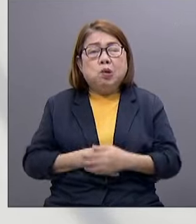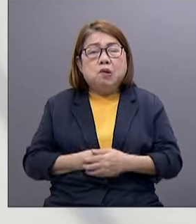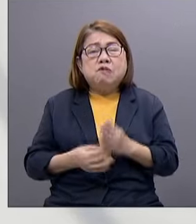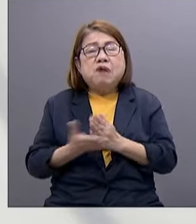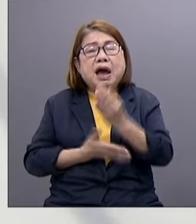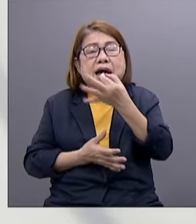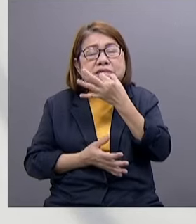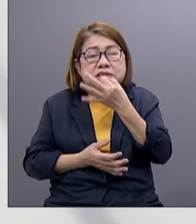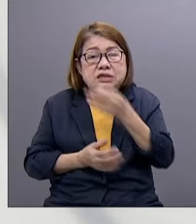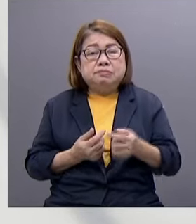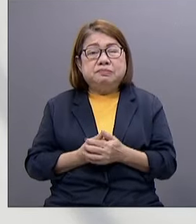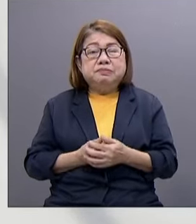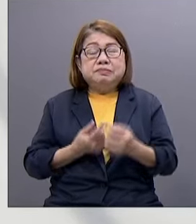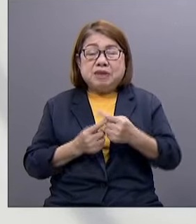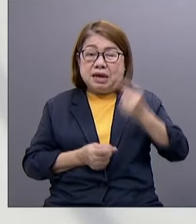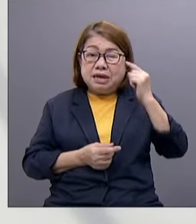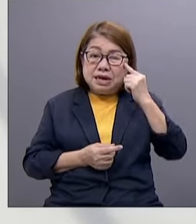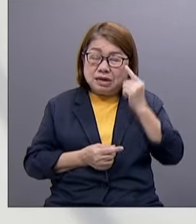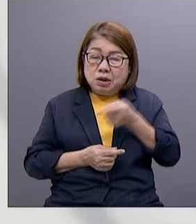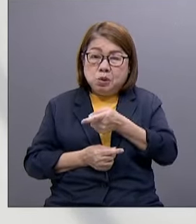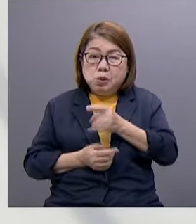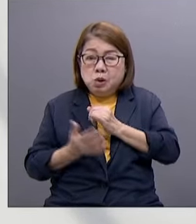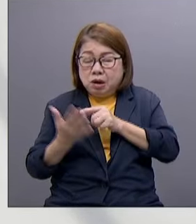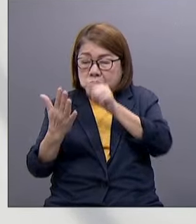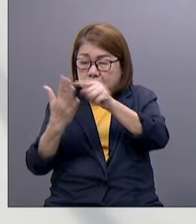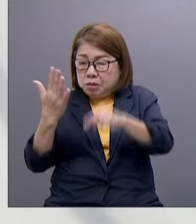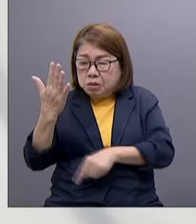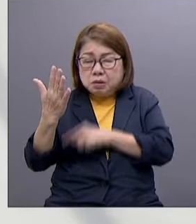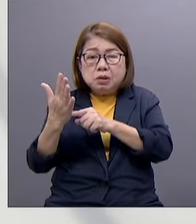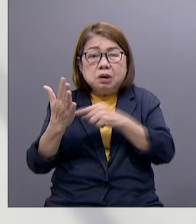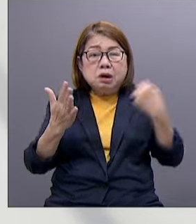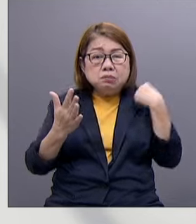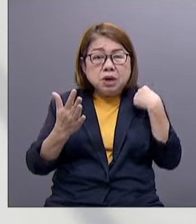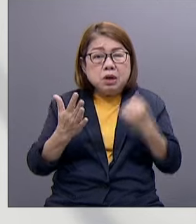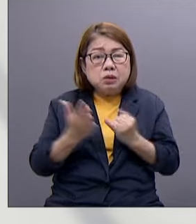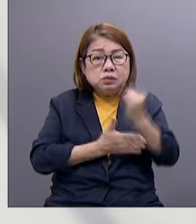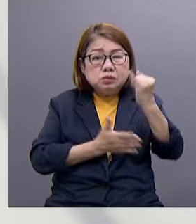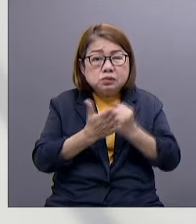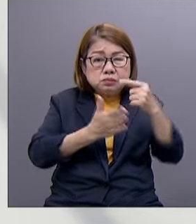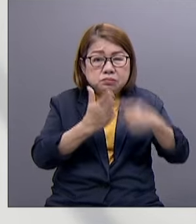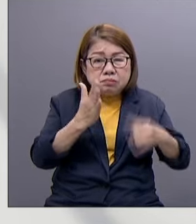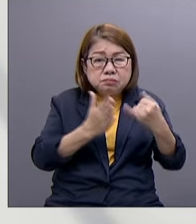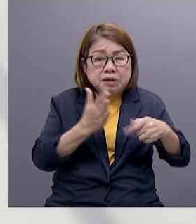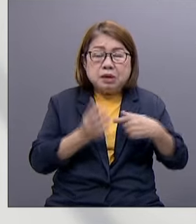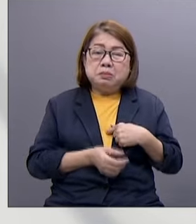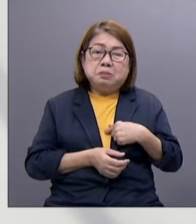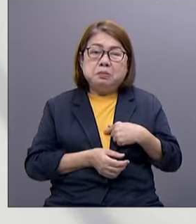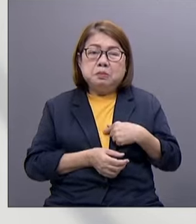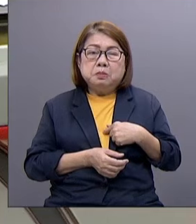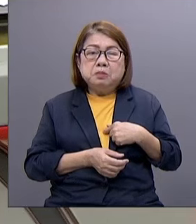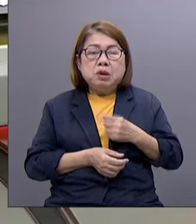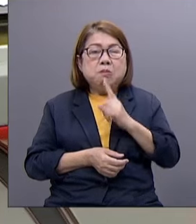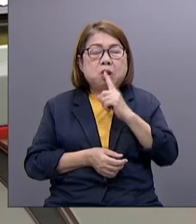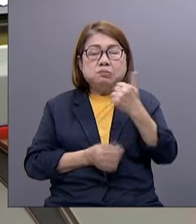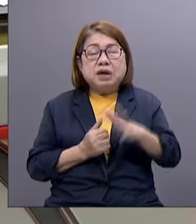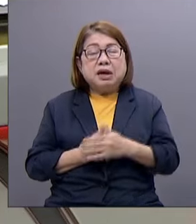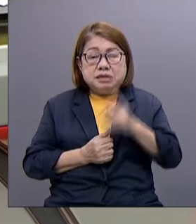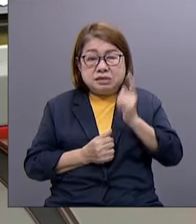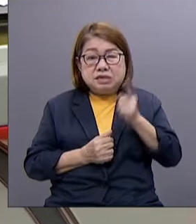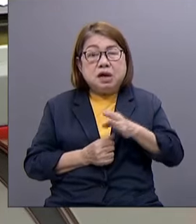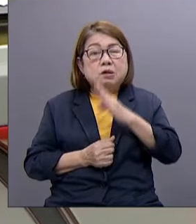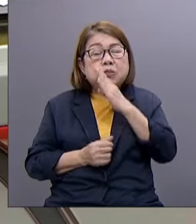จะตีว่ามันเป็นอย่างนั้นจริงในทุกพื้นที่ที่มีการจัดตั้งกันหมดหรือไม่เนี่ยมันก็คงพูดอย่างนั้นชัดๆไม่ได้นะคะเพราะว่าถ้าท้ายที่สุดถ้าเกิด